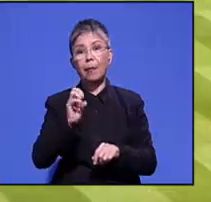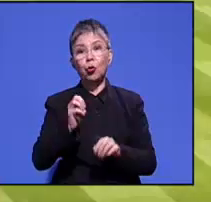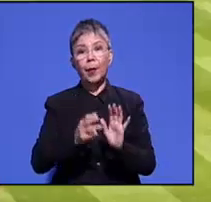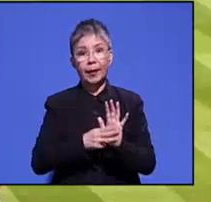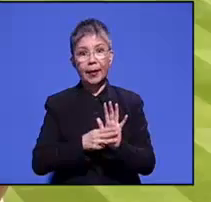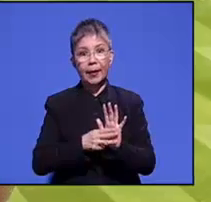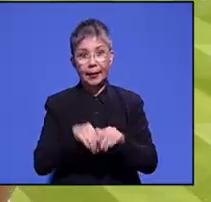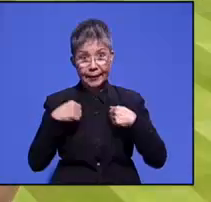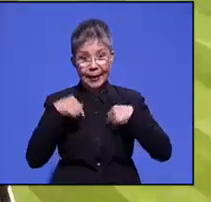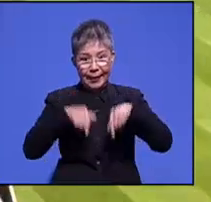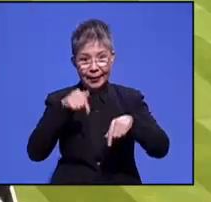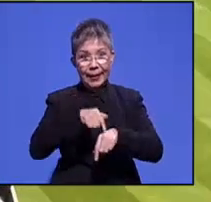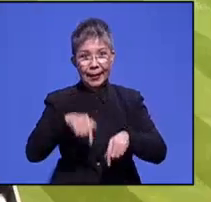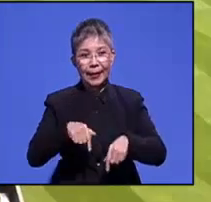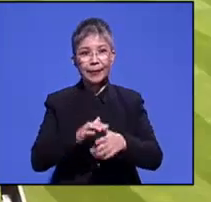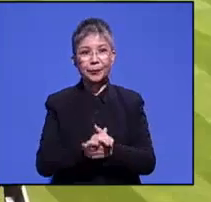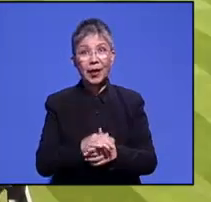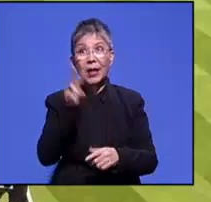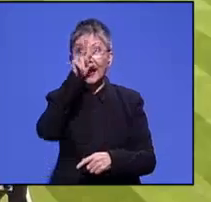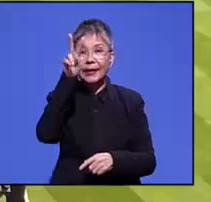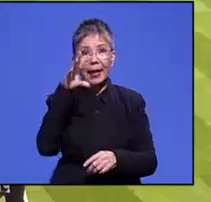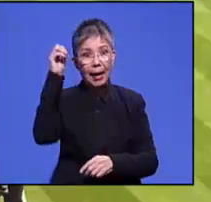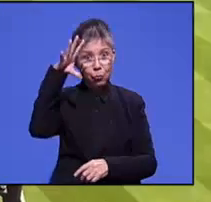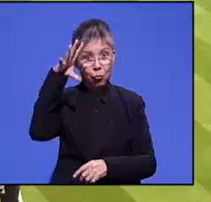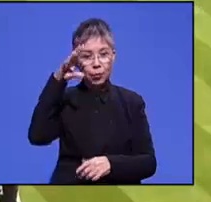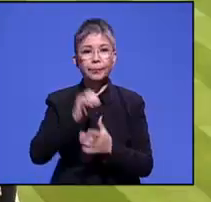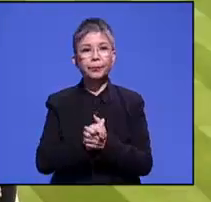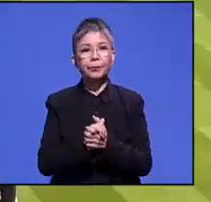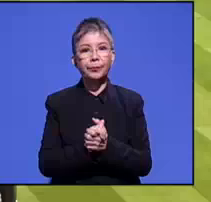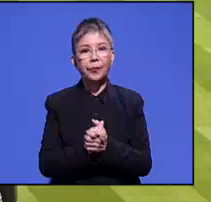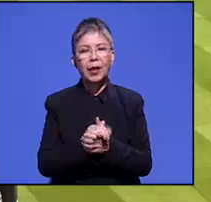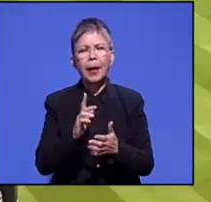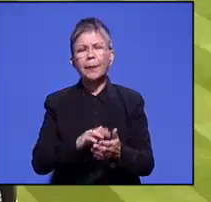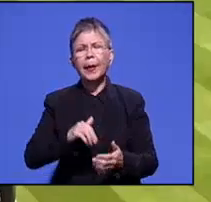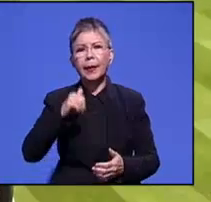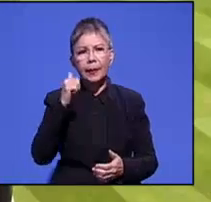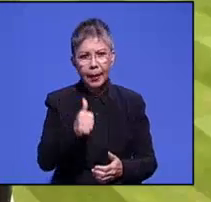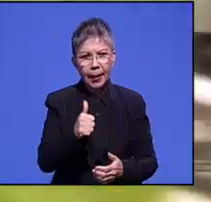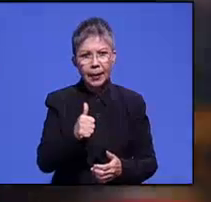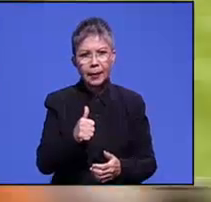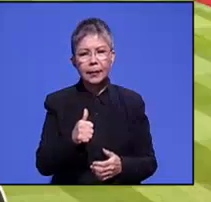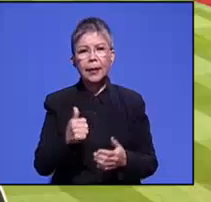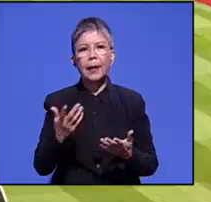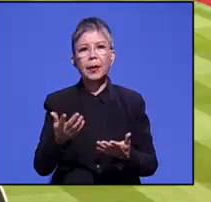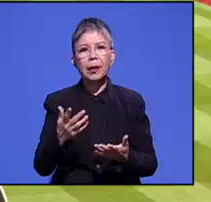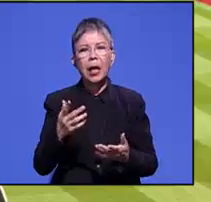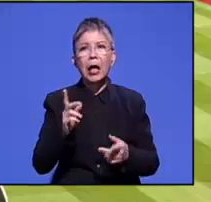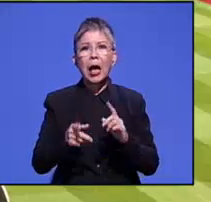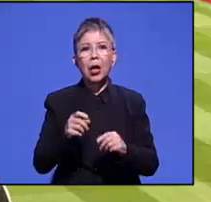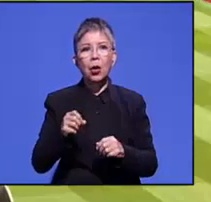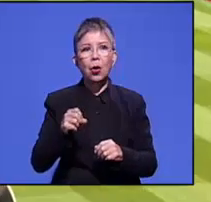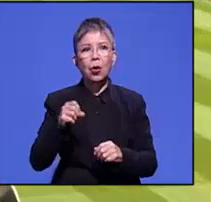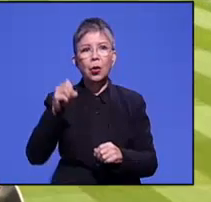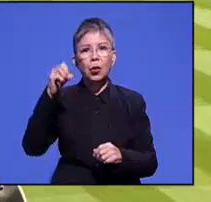GBK ini adalah pangansari utama Gelora Bung Karno digital ingin cek lampu kalau di Lampu ini Pak masalah yang paling utama yang sering dialami tua Bapak tahun misal